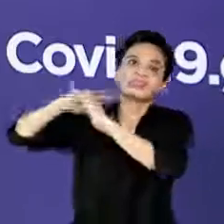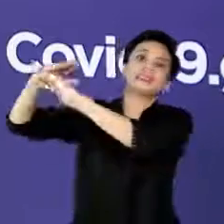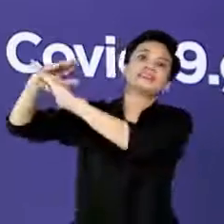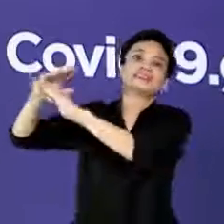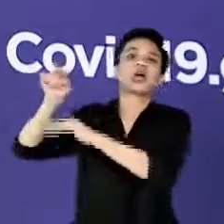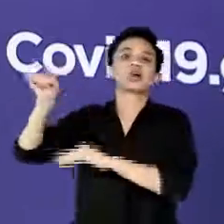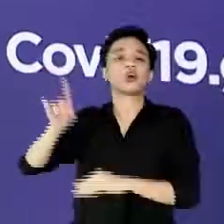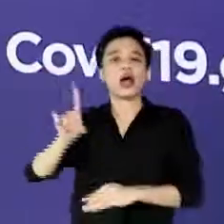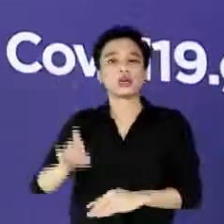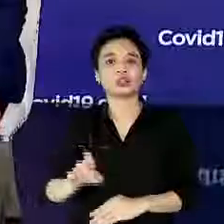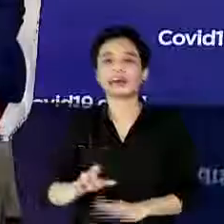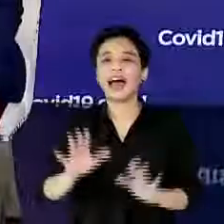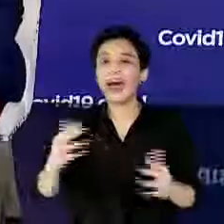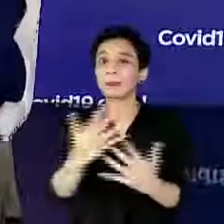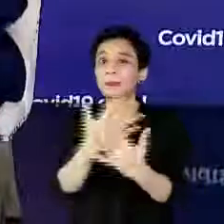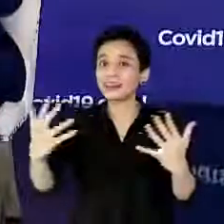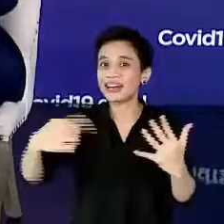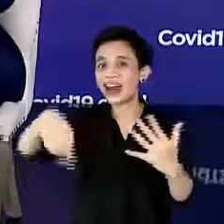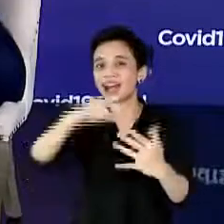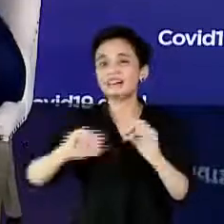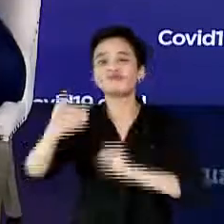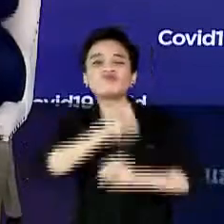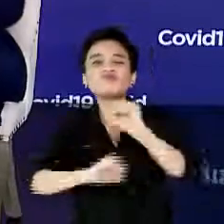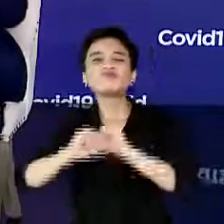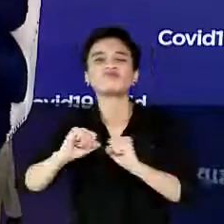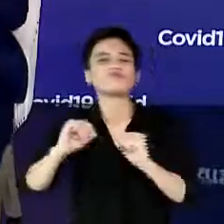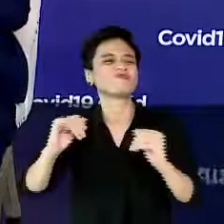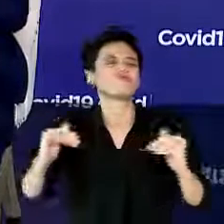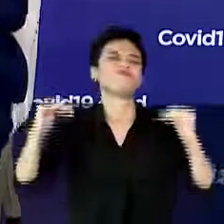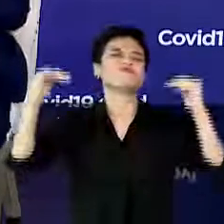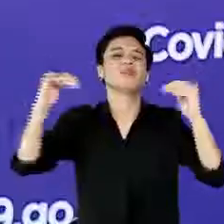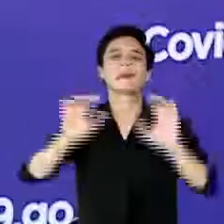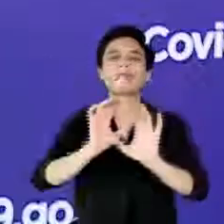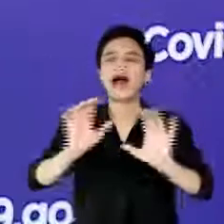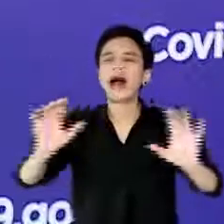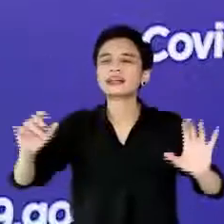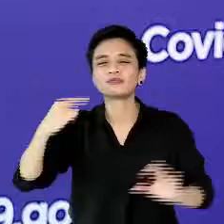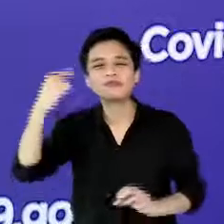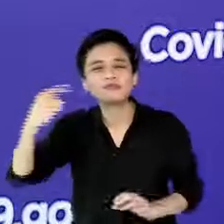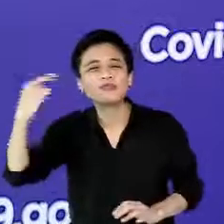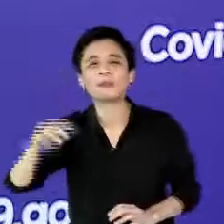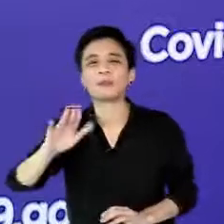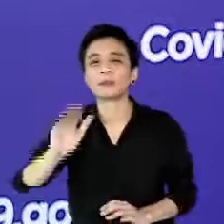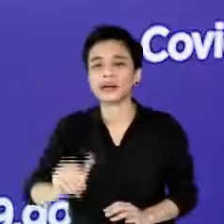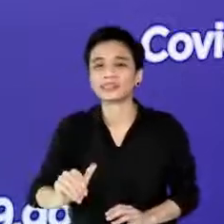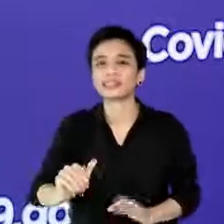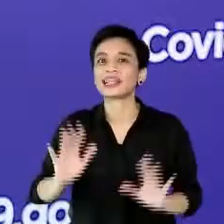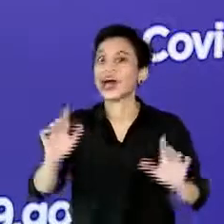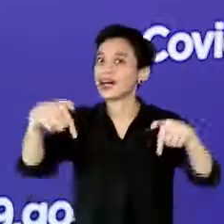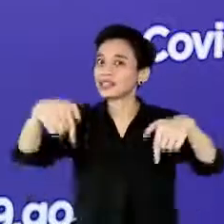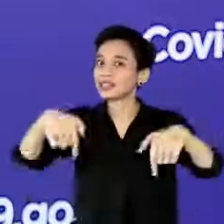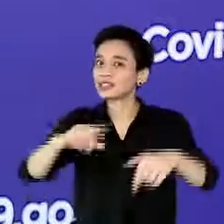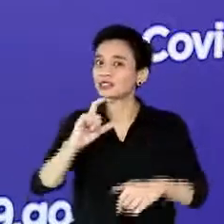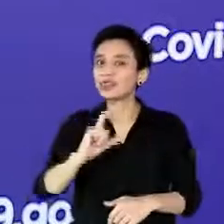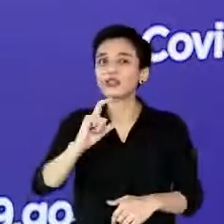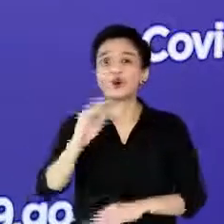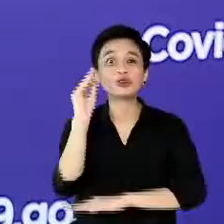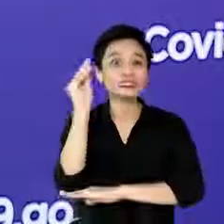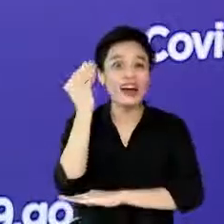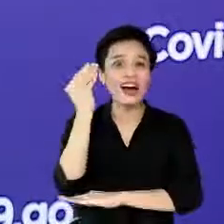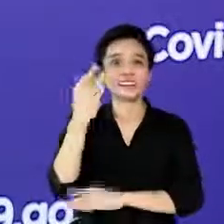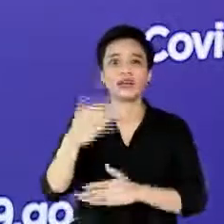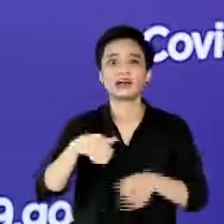baik bicara tentang mobilitas yang tinggi ini kita tanya lagi ke Ibukota Jakarta ya Ibu ini akhirnya ini kemacetan di Jakarta